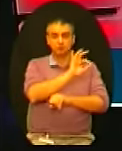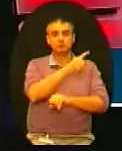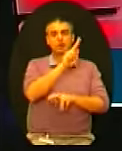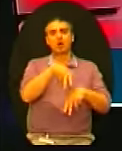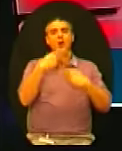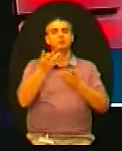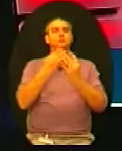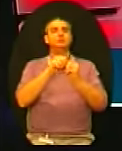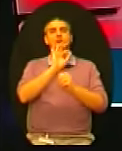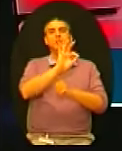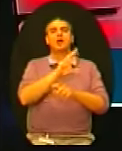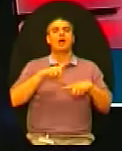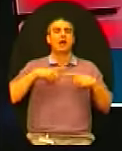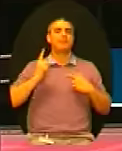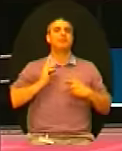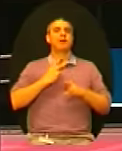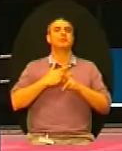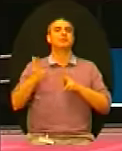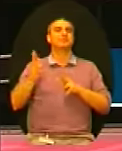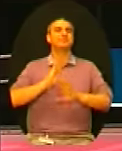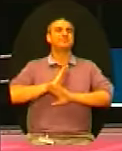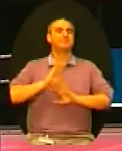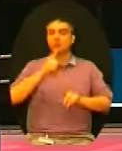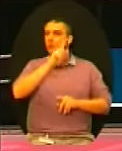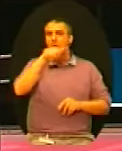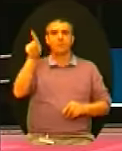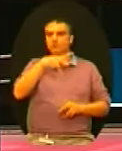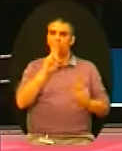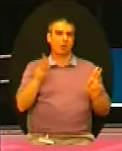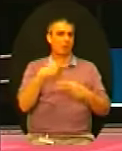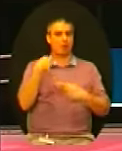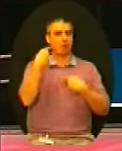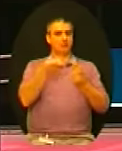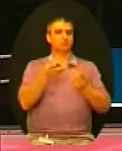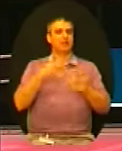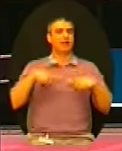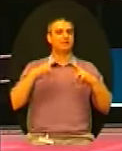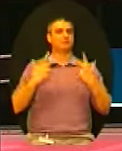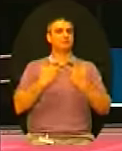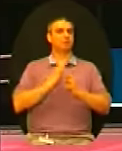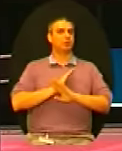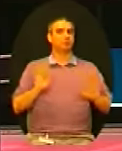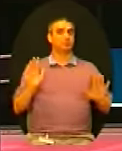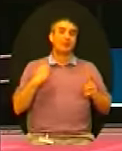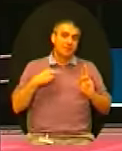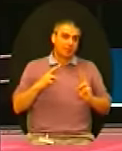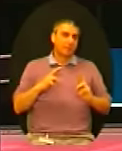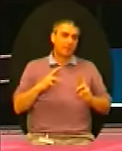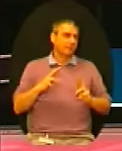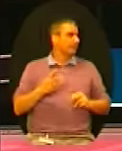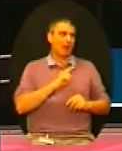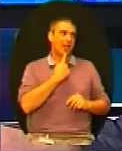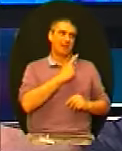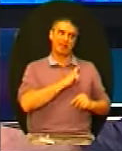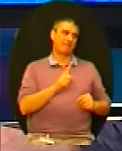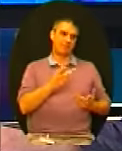יכול לחזור למשפחתו, לחייו הפרטיים, הוא פסול מלחזור אל החיים הציבוריים. ואני מקווה שבנושא הזה... never say